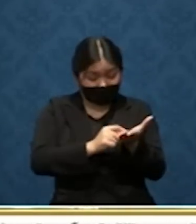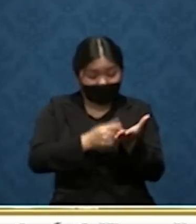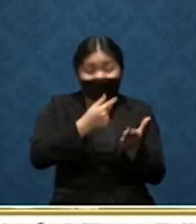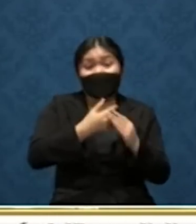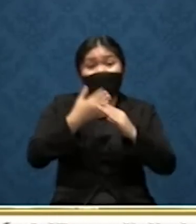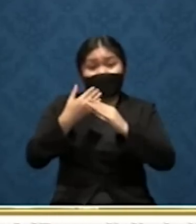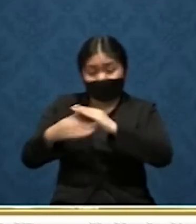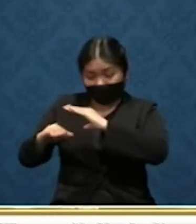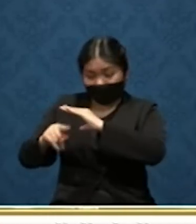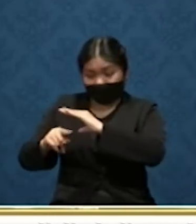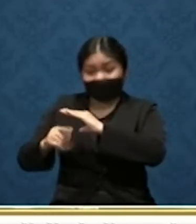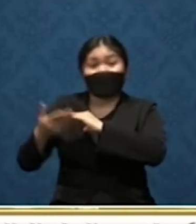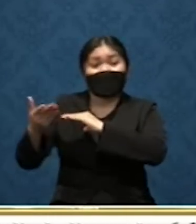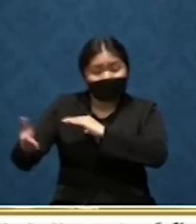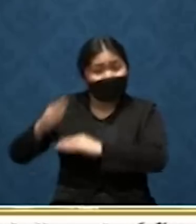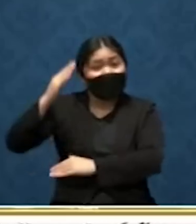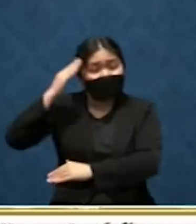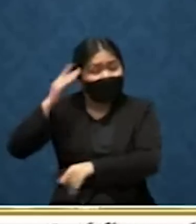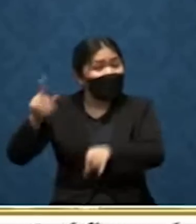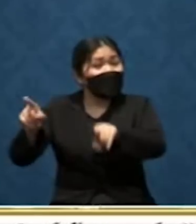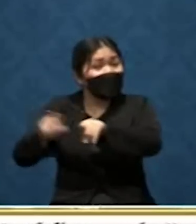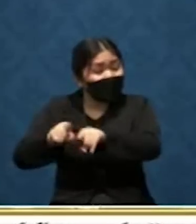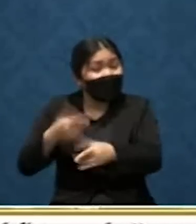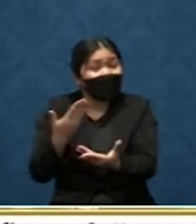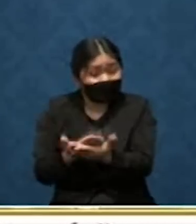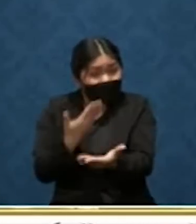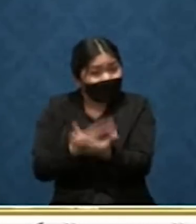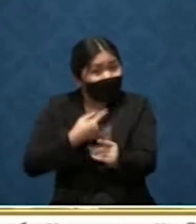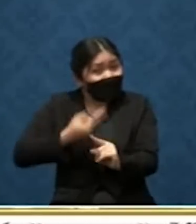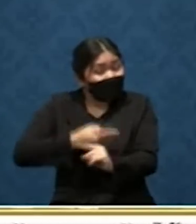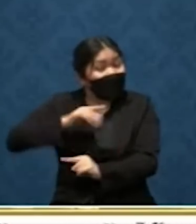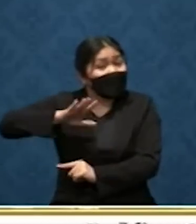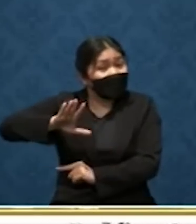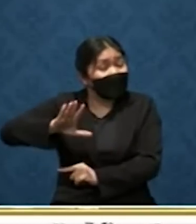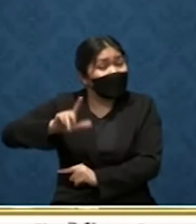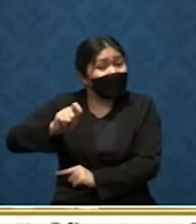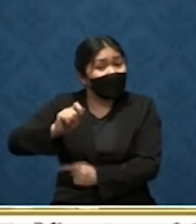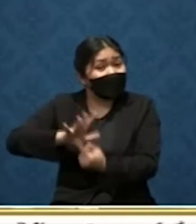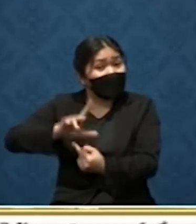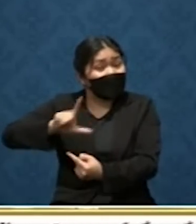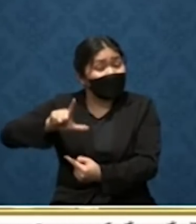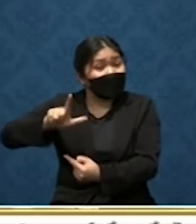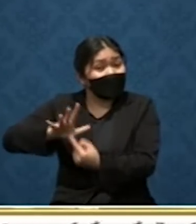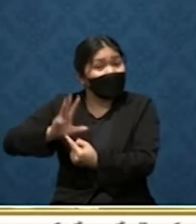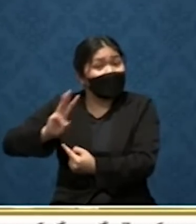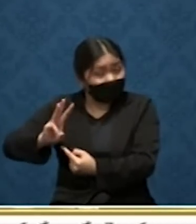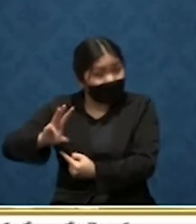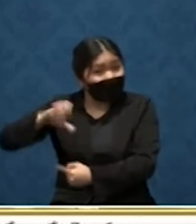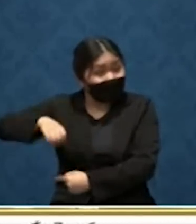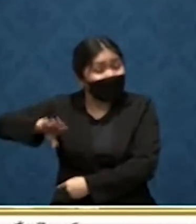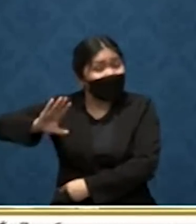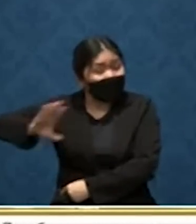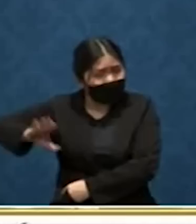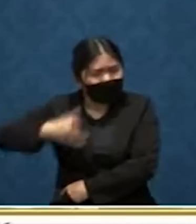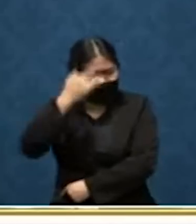ราเหมอนกันบอกวาอัี้คือเงินเดือนอัลัวโอ้นให้แลวนะทำไมเรื่องที่ทุนมนหดกับนาง